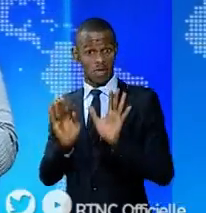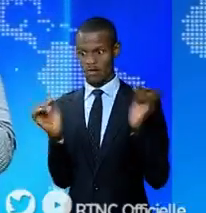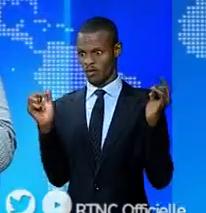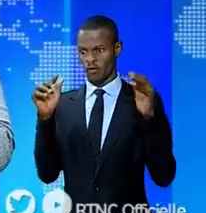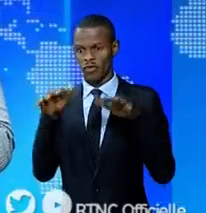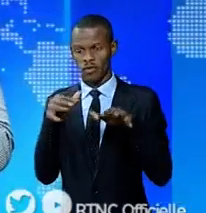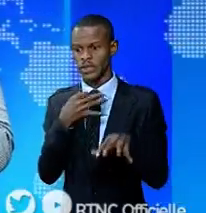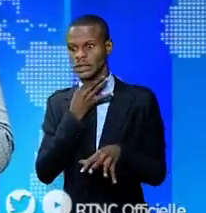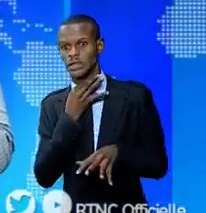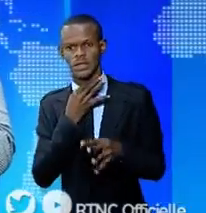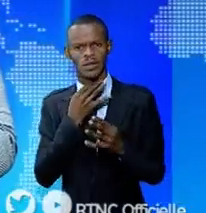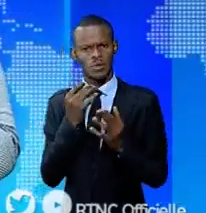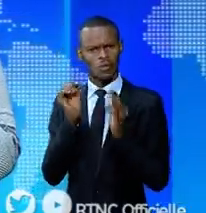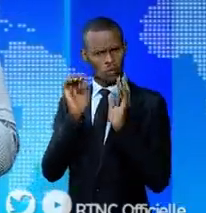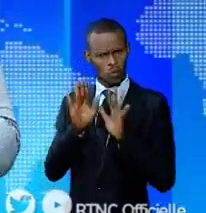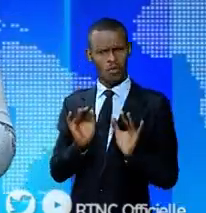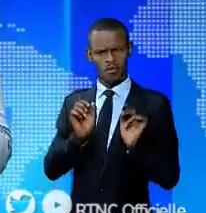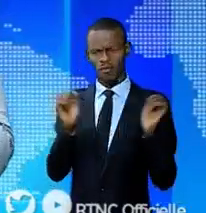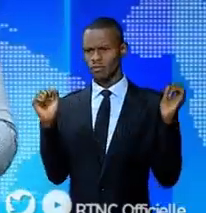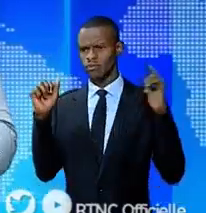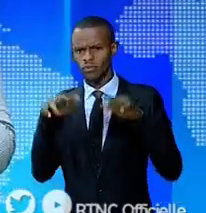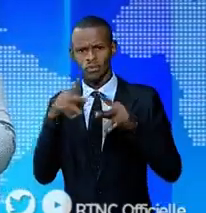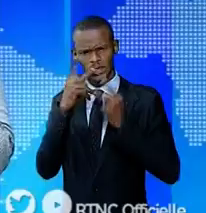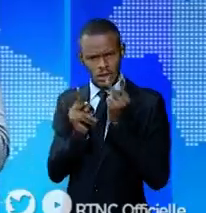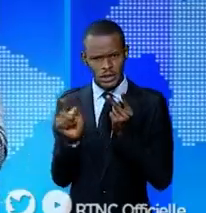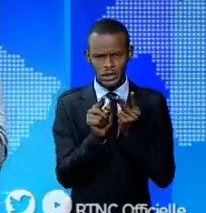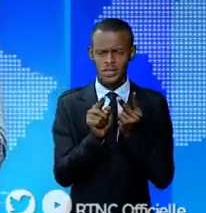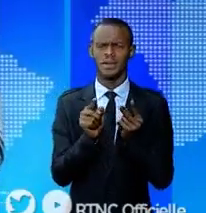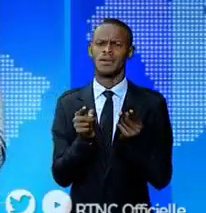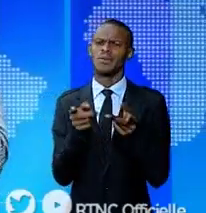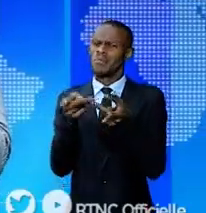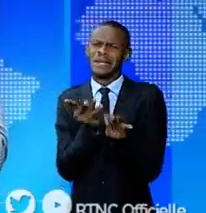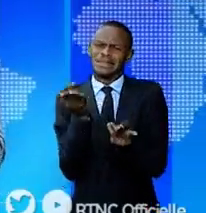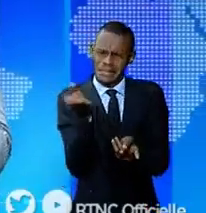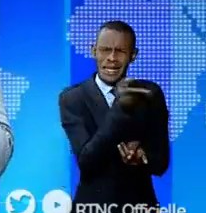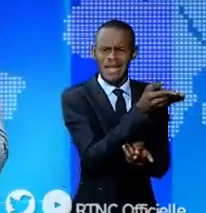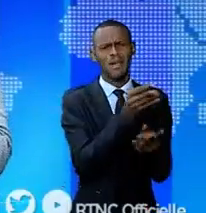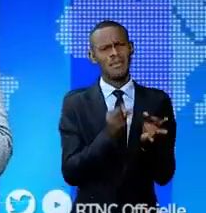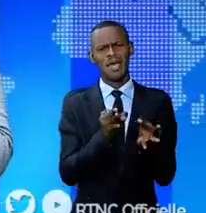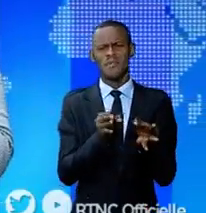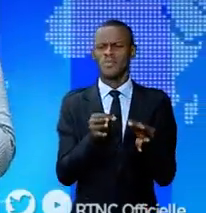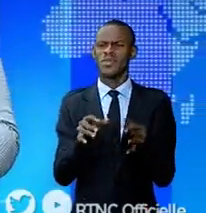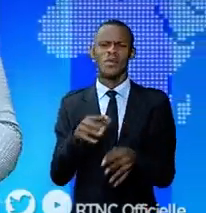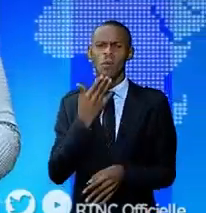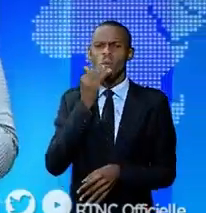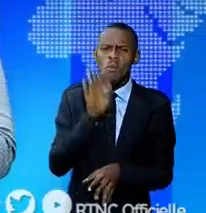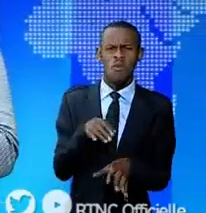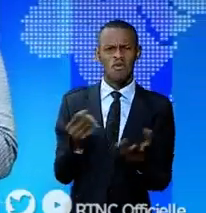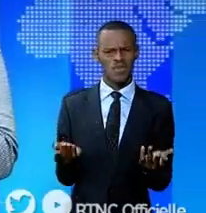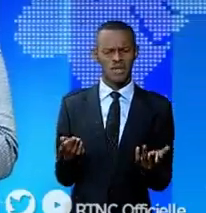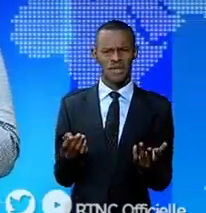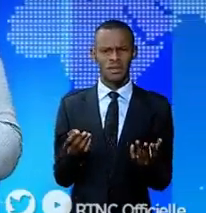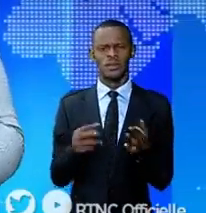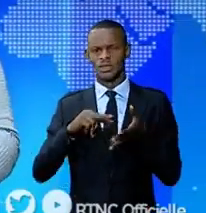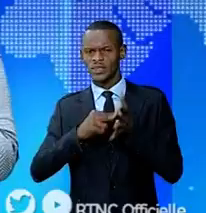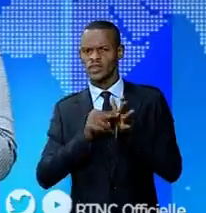les Congolais à s'intéresser au tourisme. Aussi, un autre problème, la sécurité, condition sine qua non pour attirer les